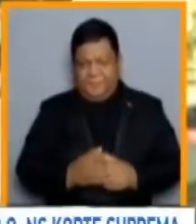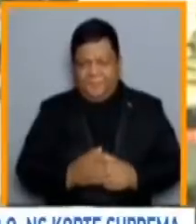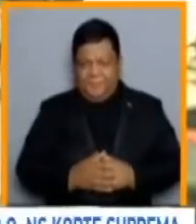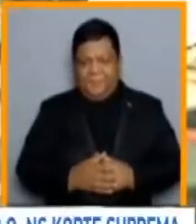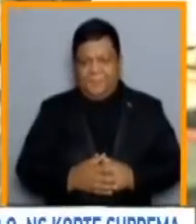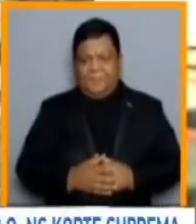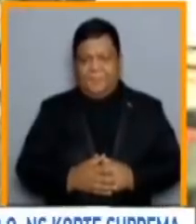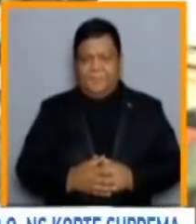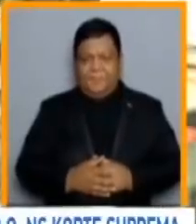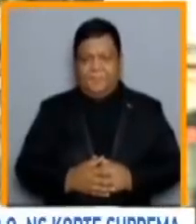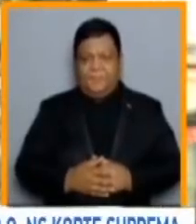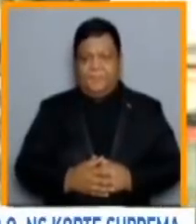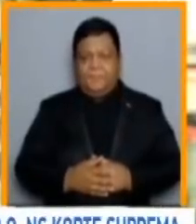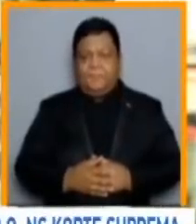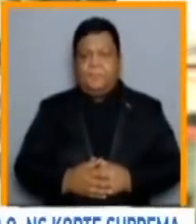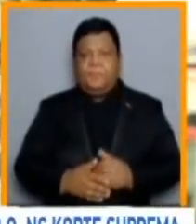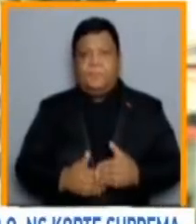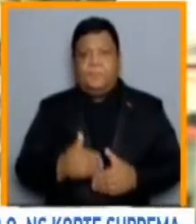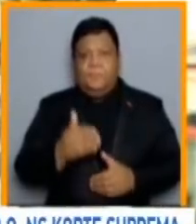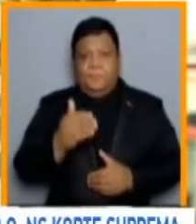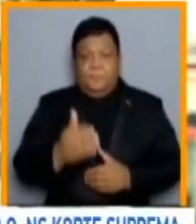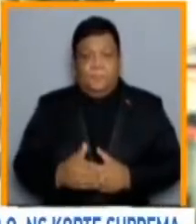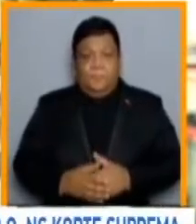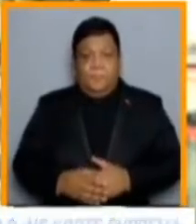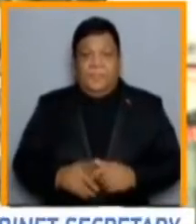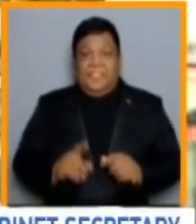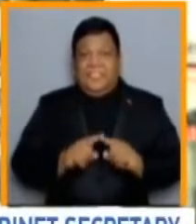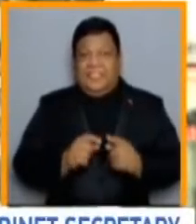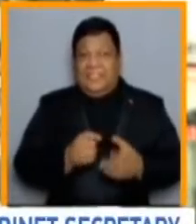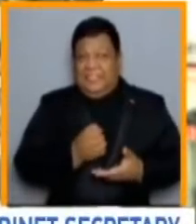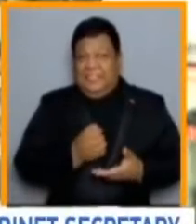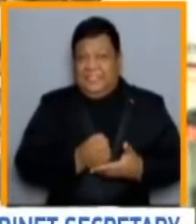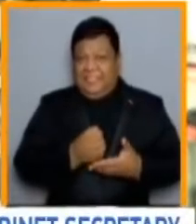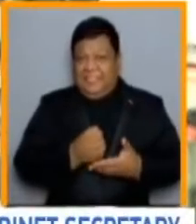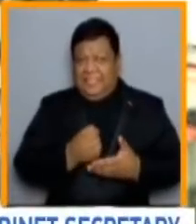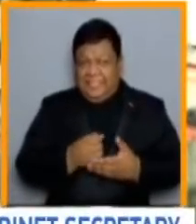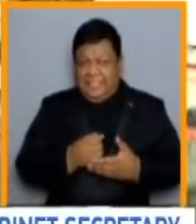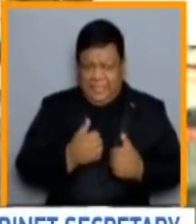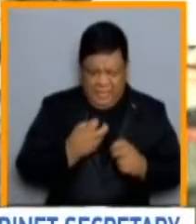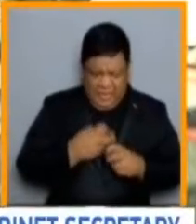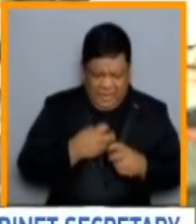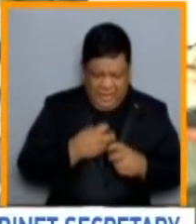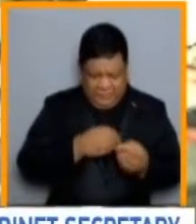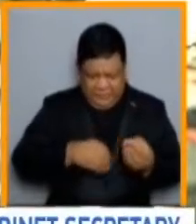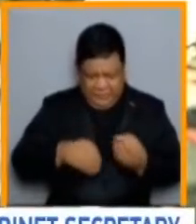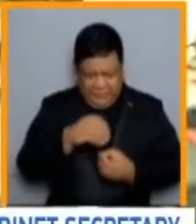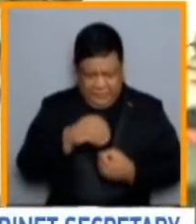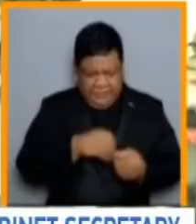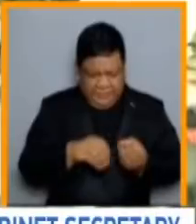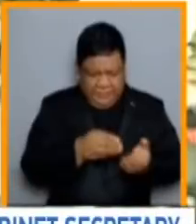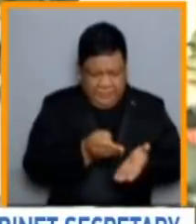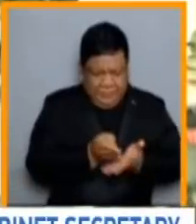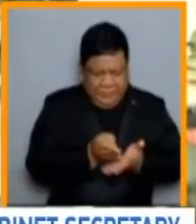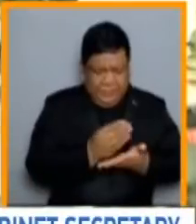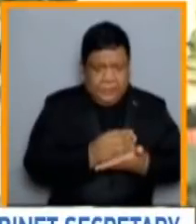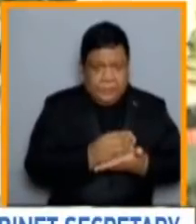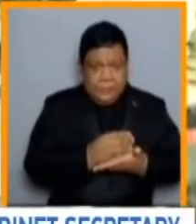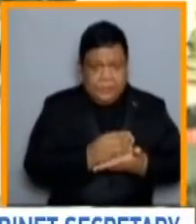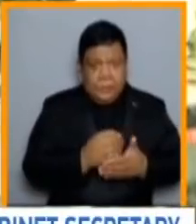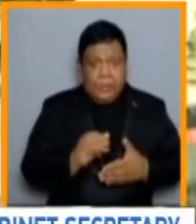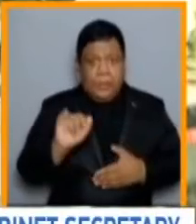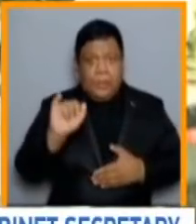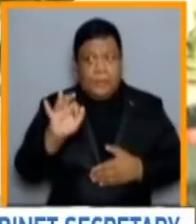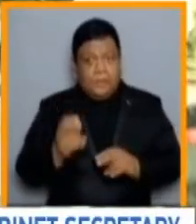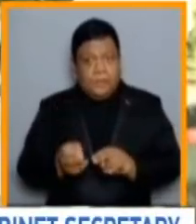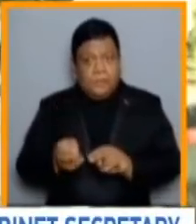Hirap na nga sa ngayon ang mga minimum wage earner na pagkasyahin po ang arawang budget. Paano pa raw kung magtataas pasahe? Kaya